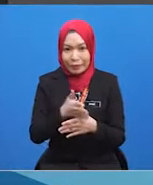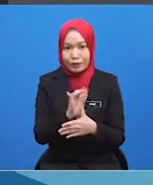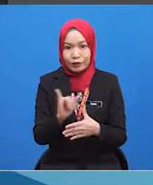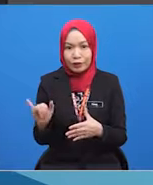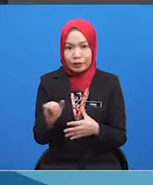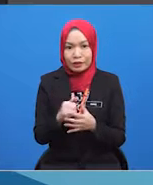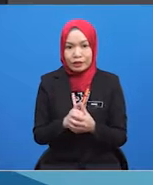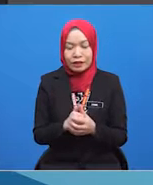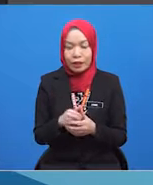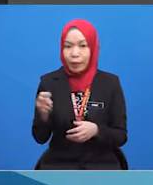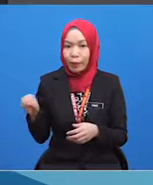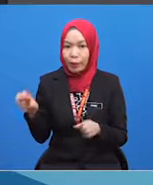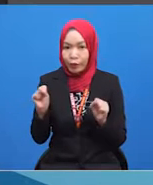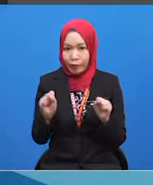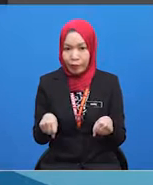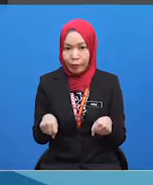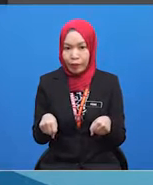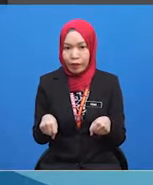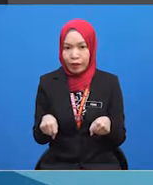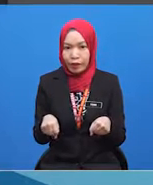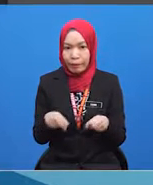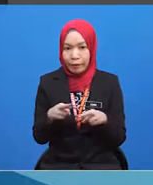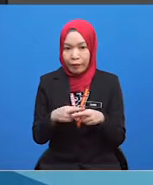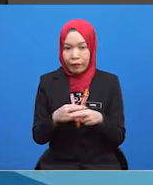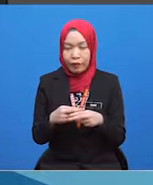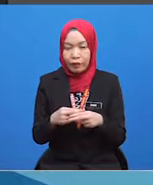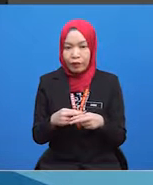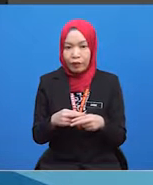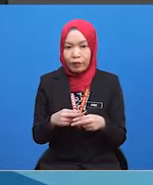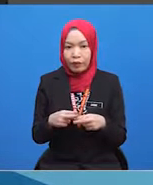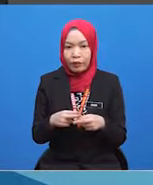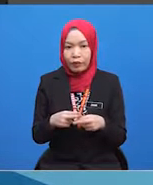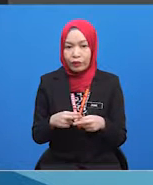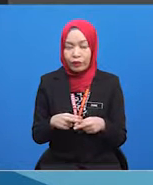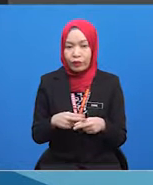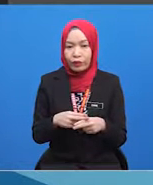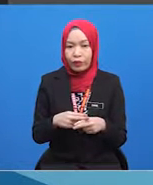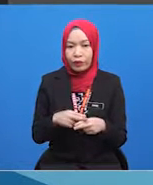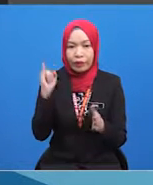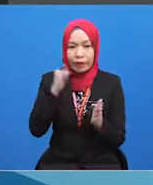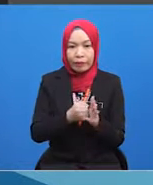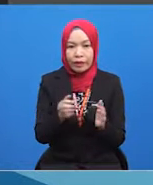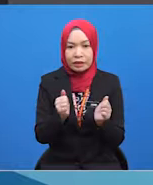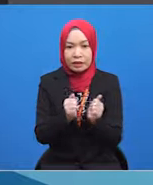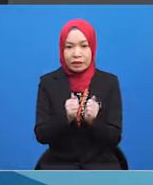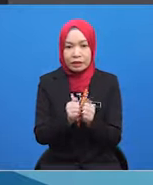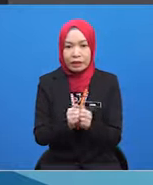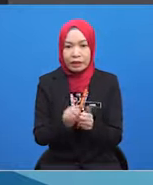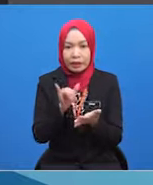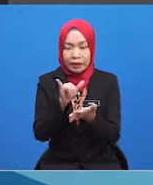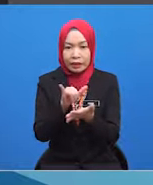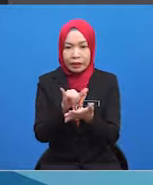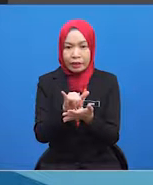Seterusnya, murid-murid boleh memotong imej dengan menggerakkan imej tersebut menggunakan Move